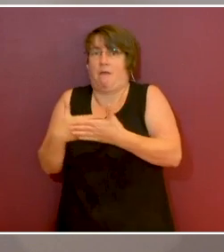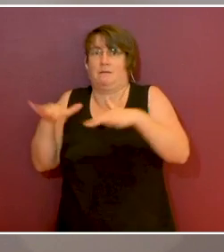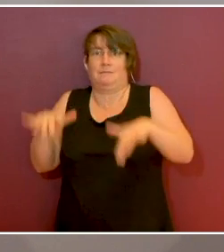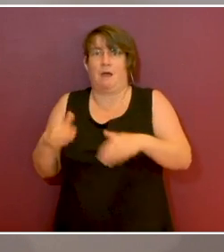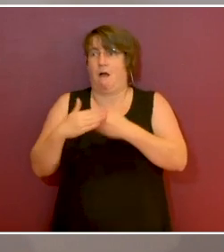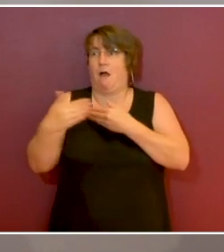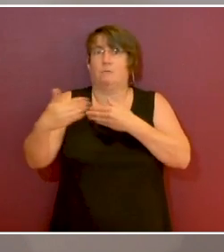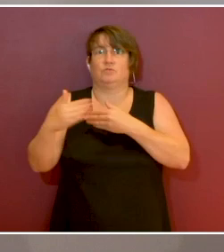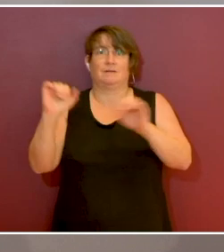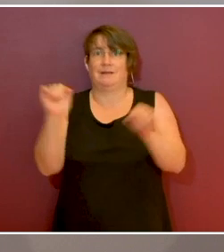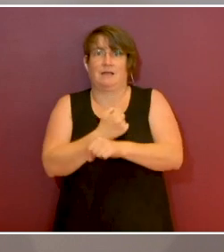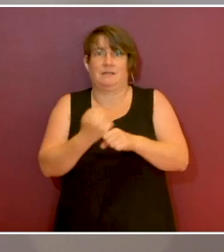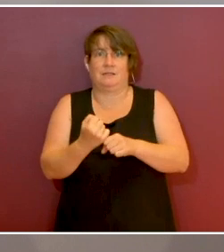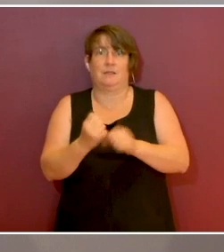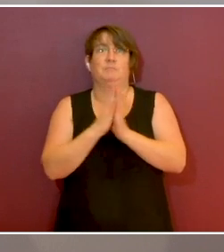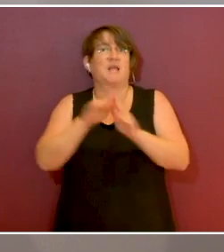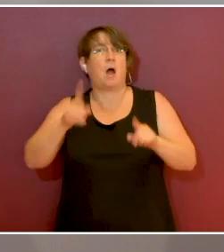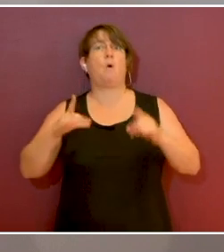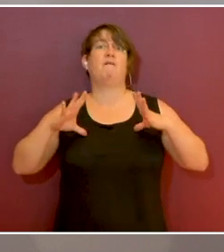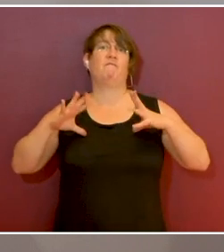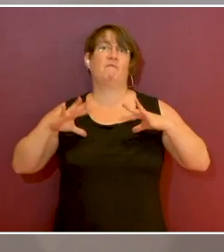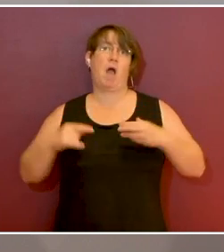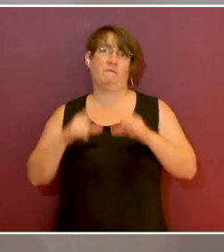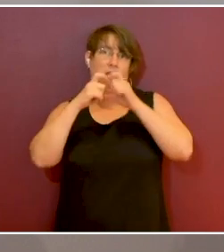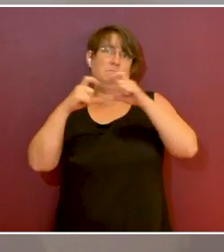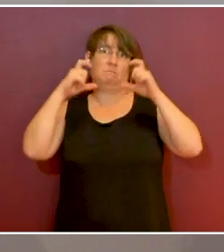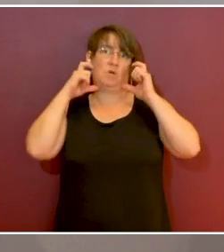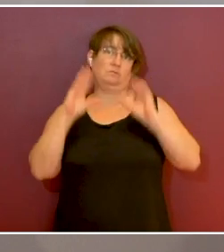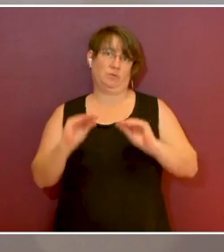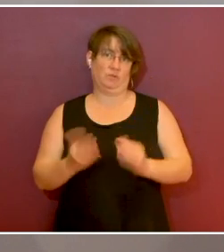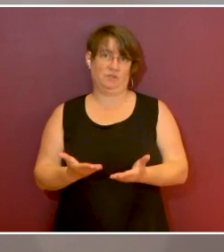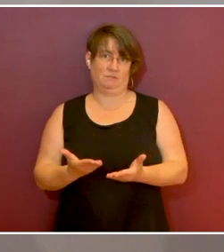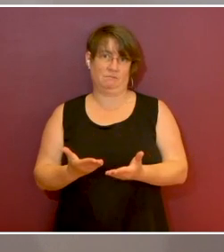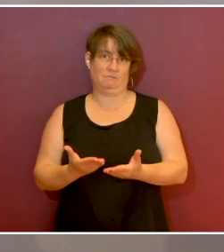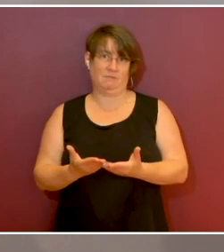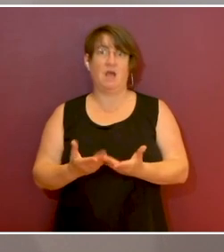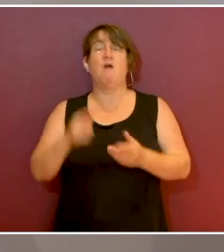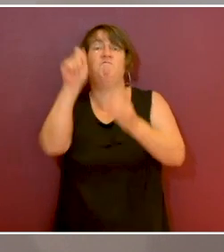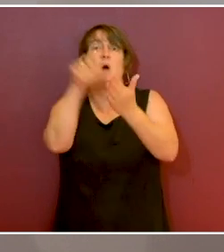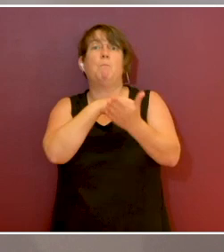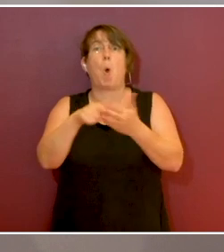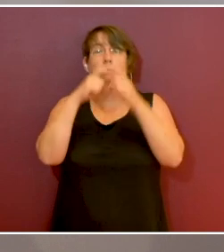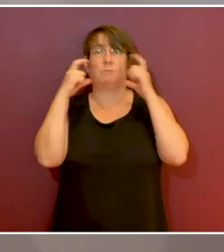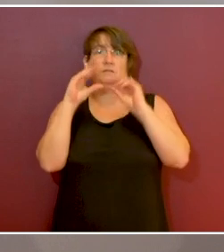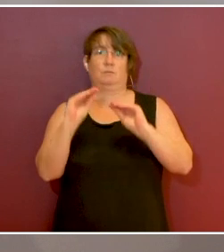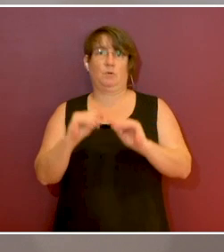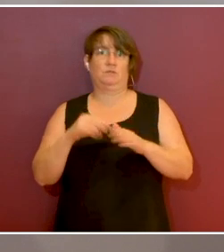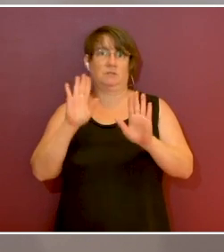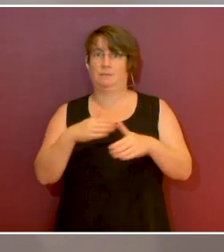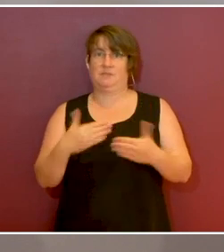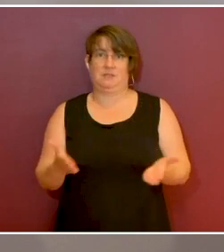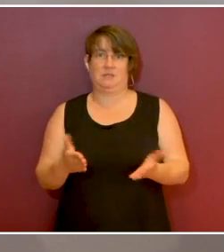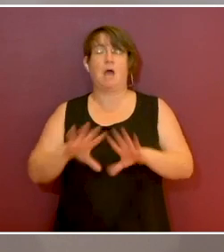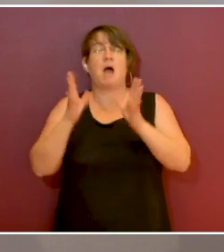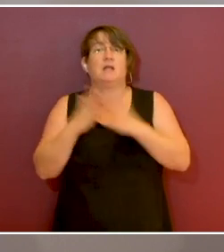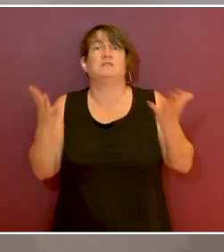auch freiwillig aufzusetzen. Es gibt ja kein Maskentrageverbot und alles, was wir an Vorsichtsmaßnahmen ergreifen können, Maske, Abstand,